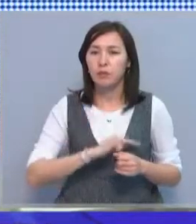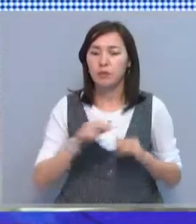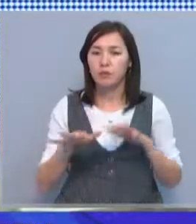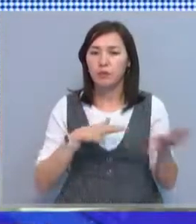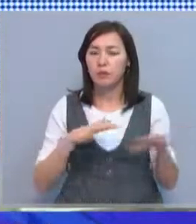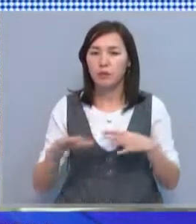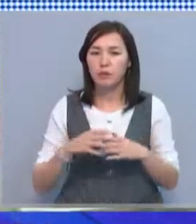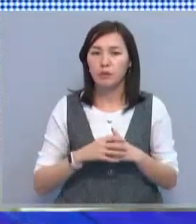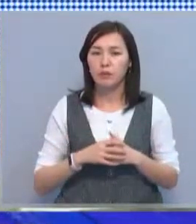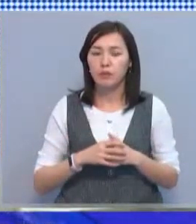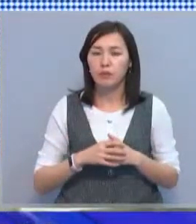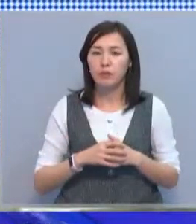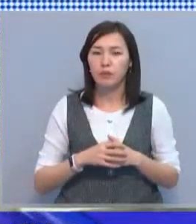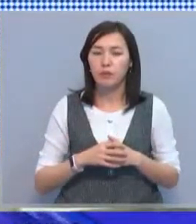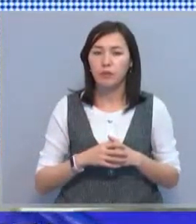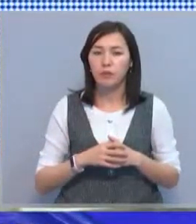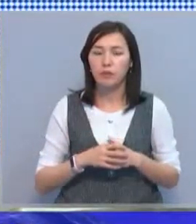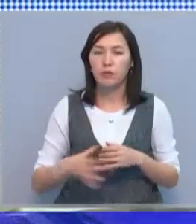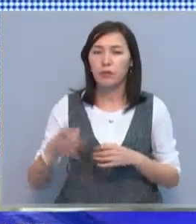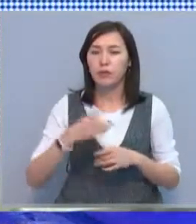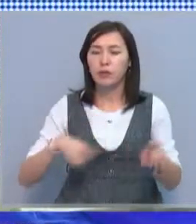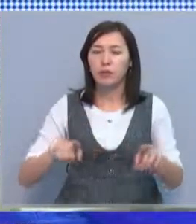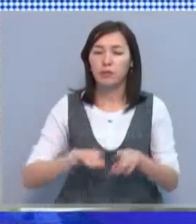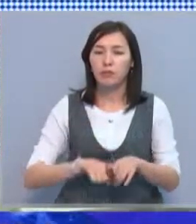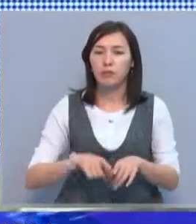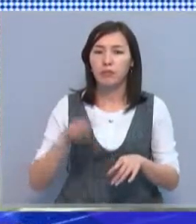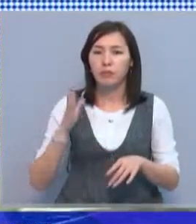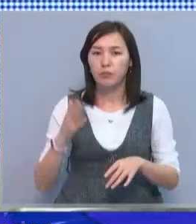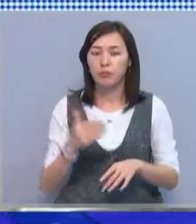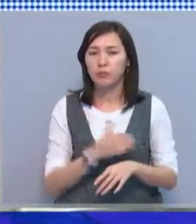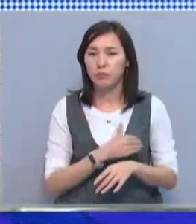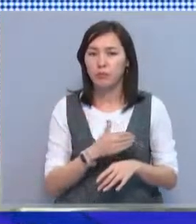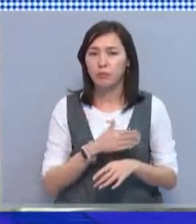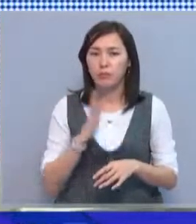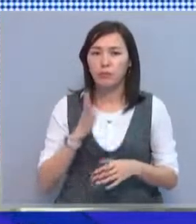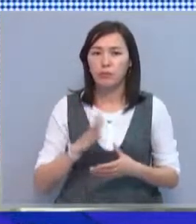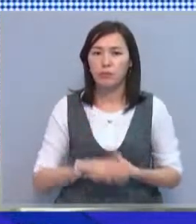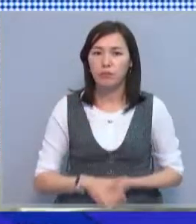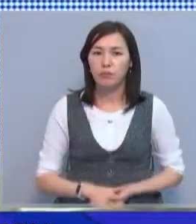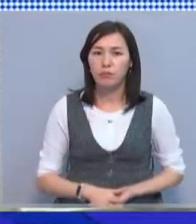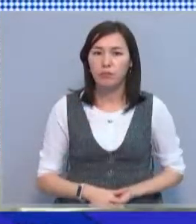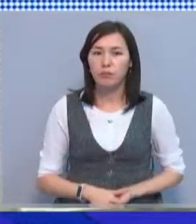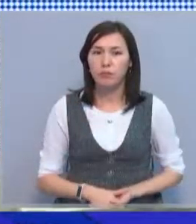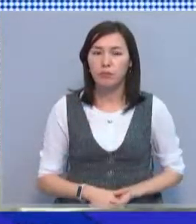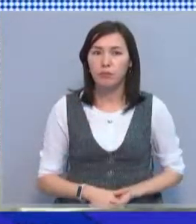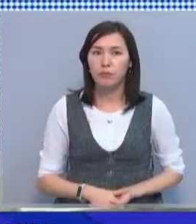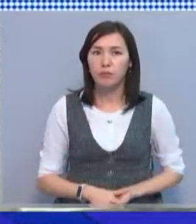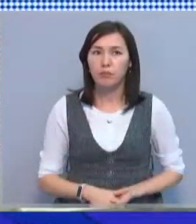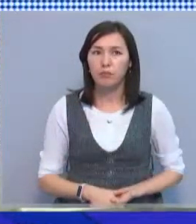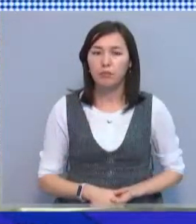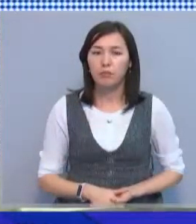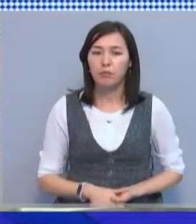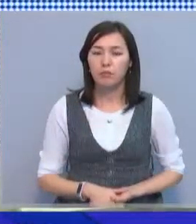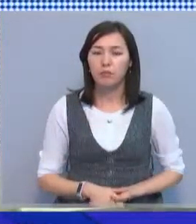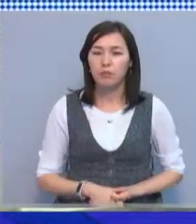іс-шарамыз Аллах қаласа бүкіл республика дегенде өтетіндей керемет шараға айналсын тілек айтқым келеді. Қыз